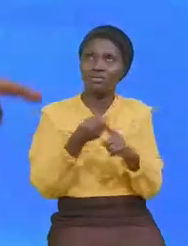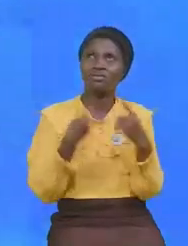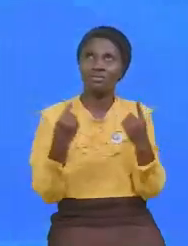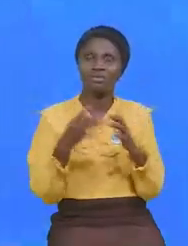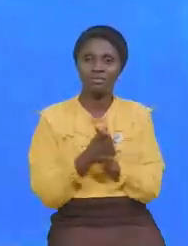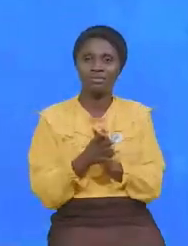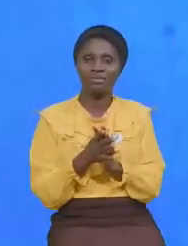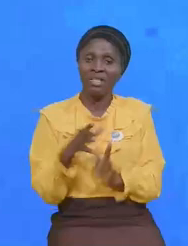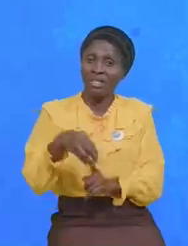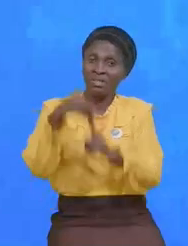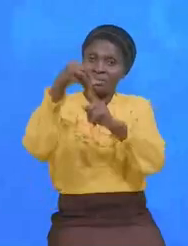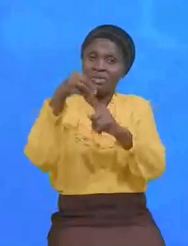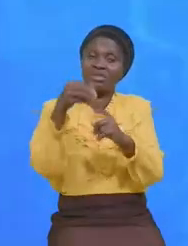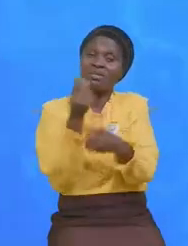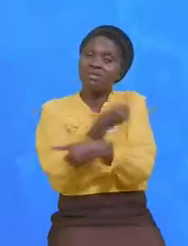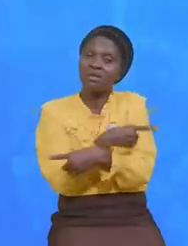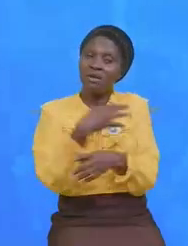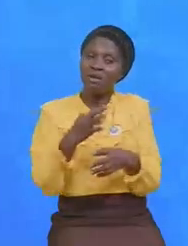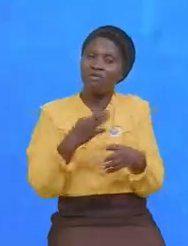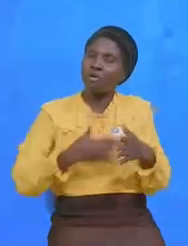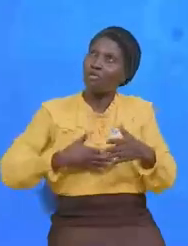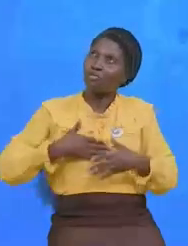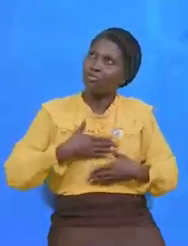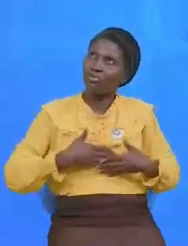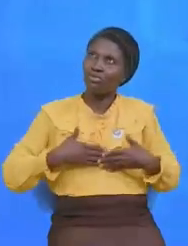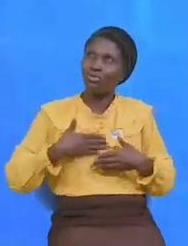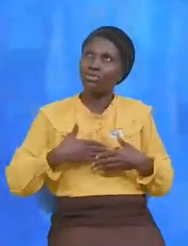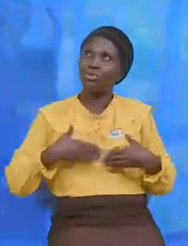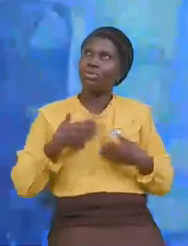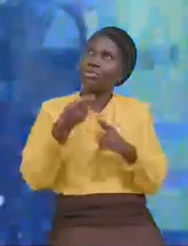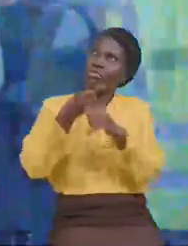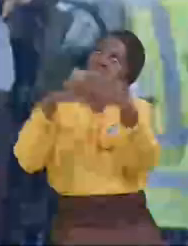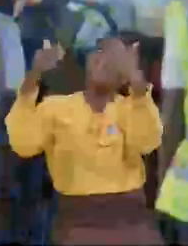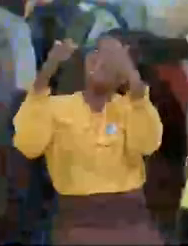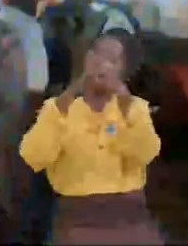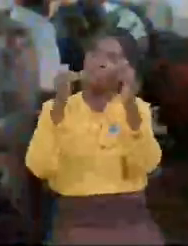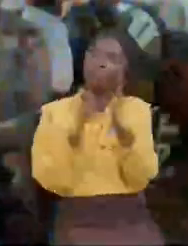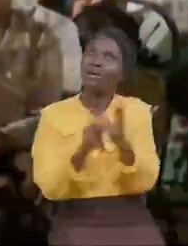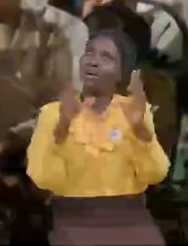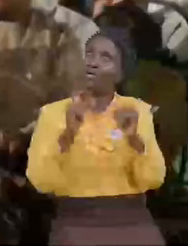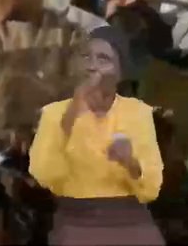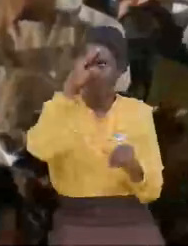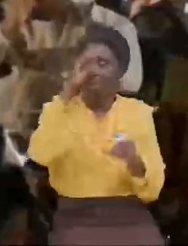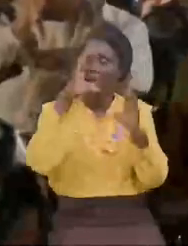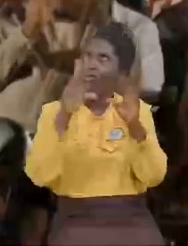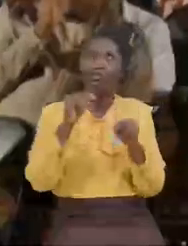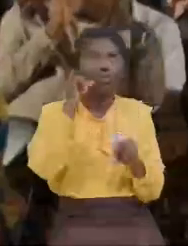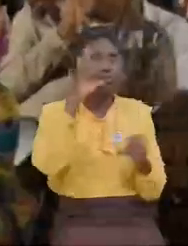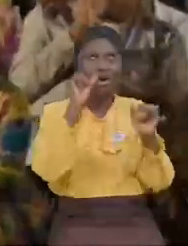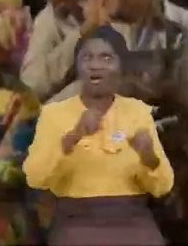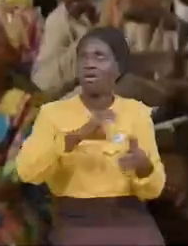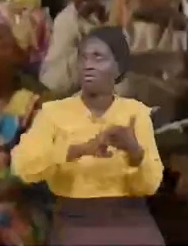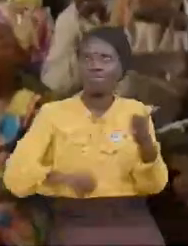Le jour spécial de joie céleste que personne ne peut